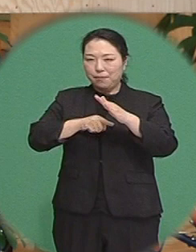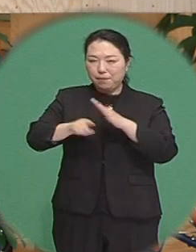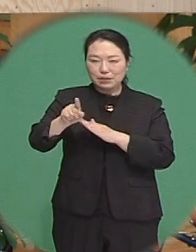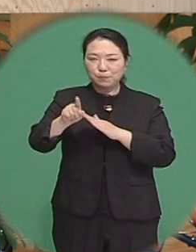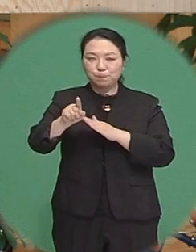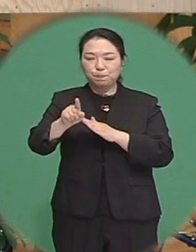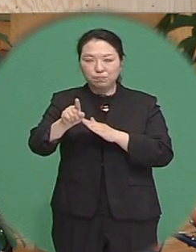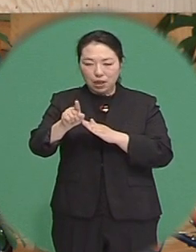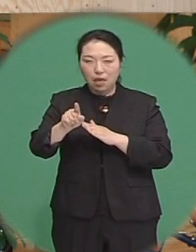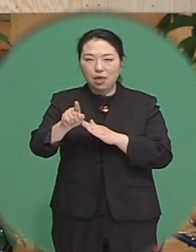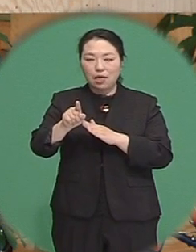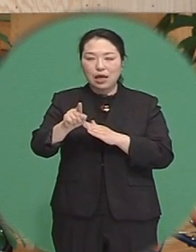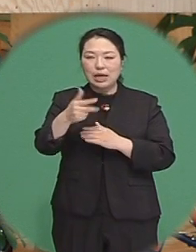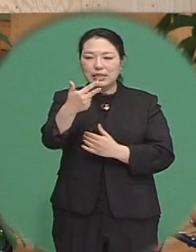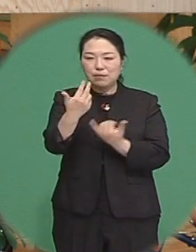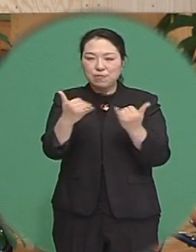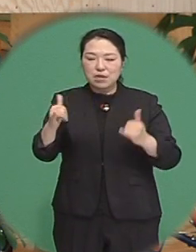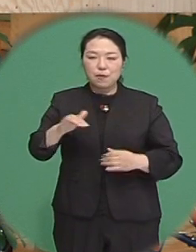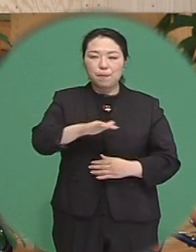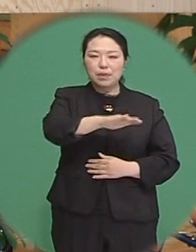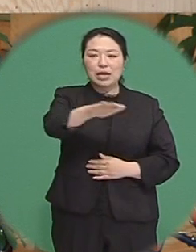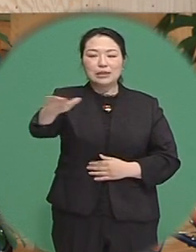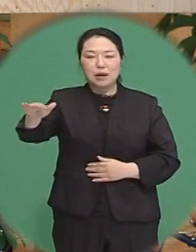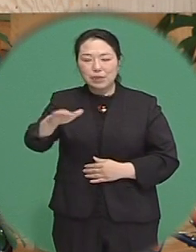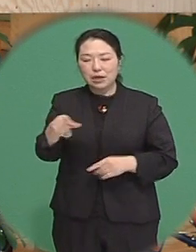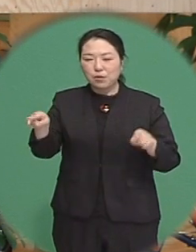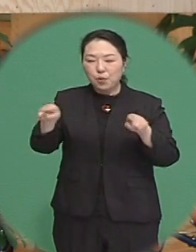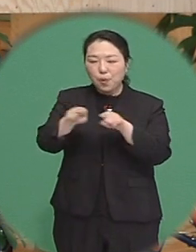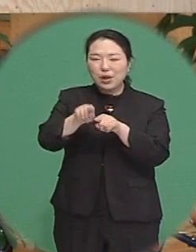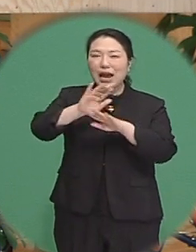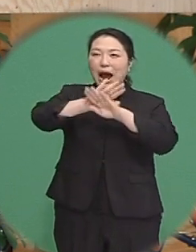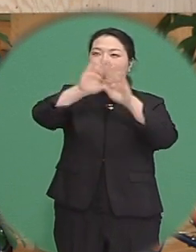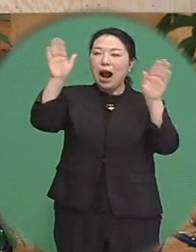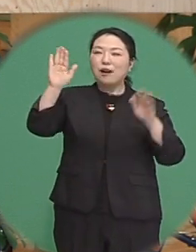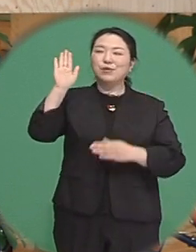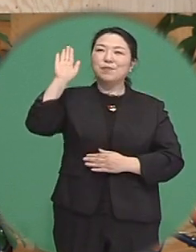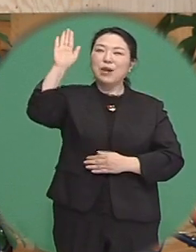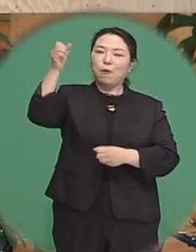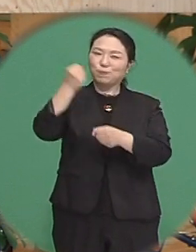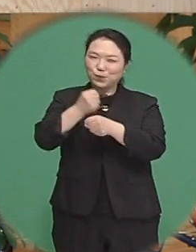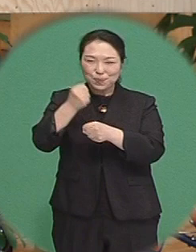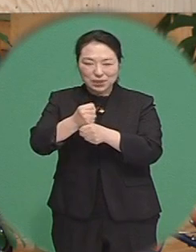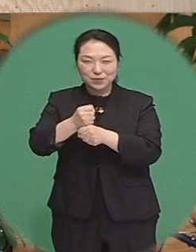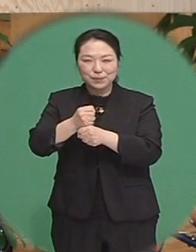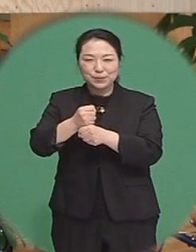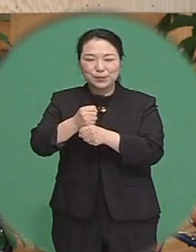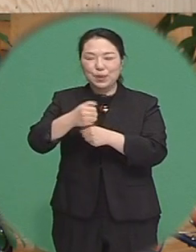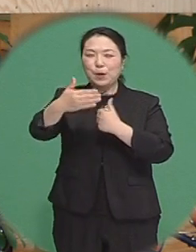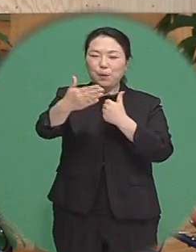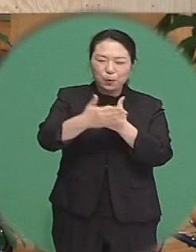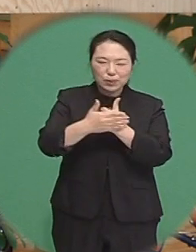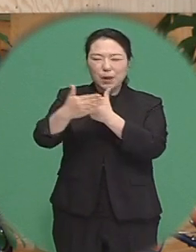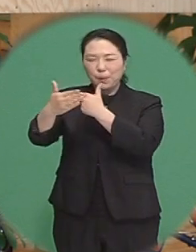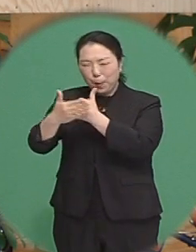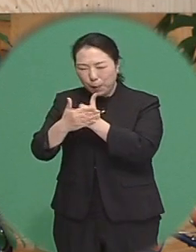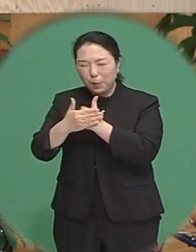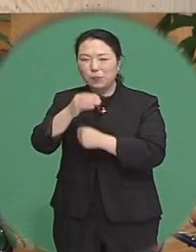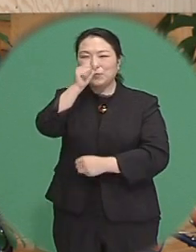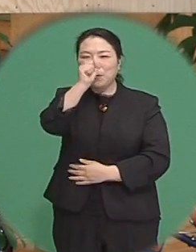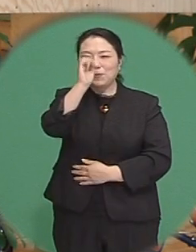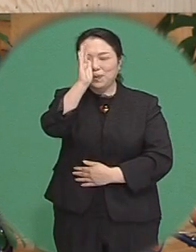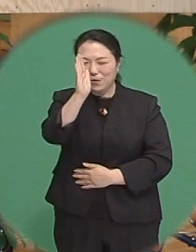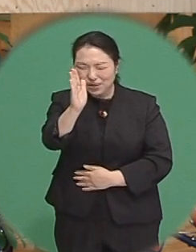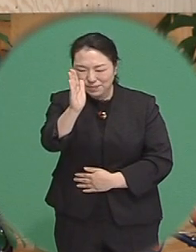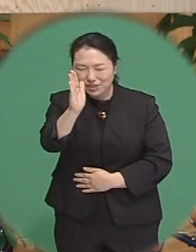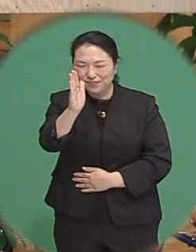立ち市民のみなさまと共に明るい未来を創っていきますご支援とご協力をお願いいたし